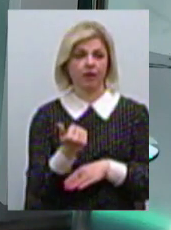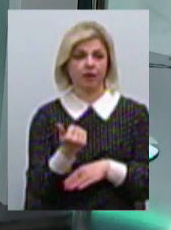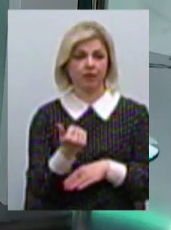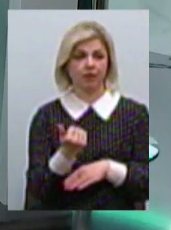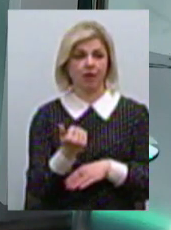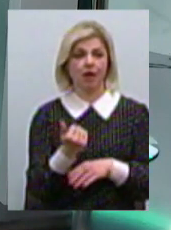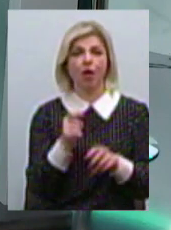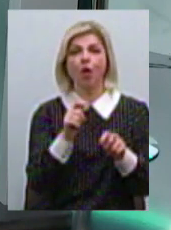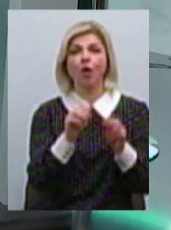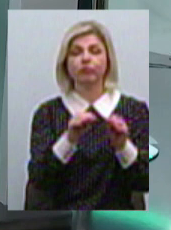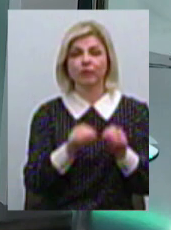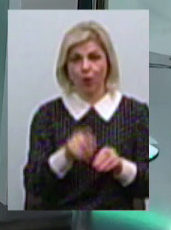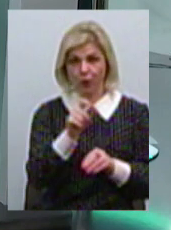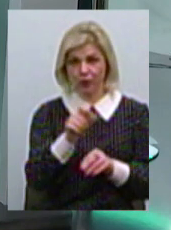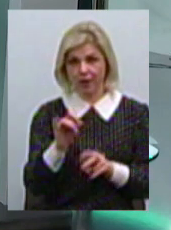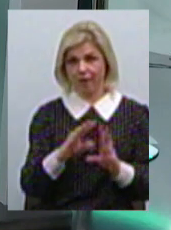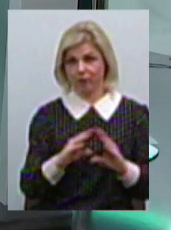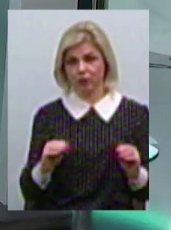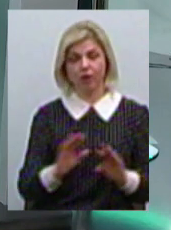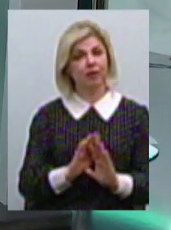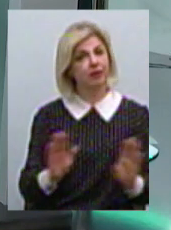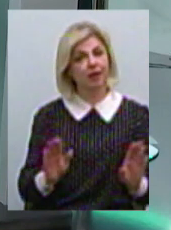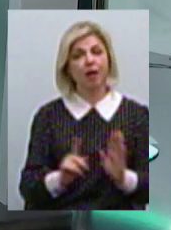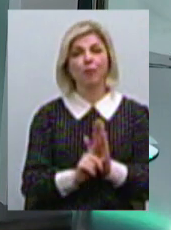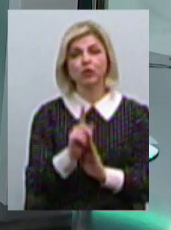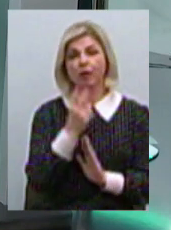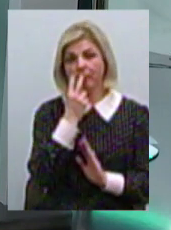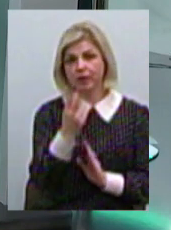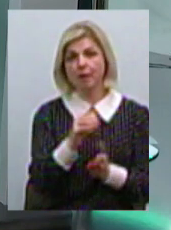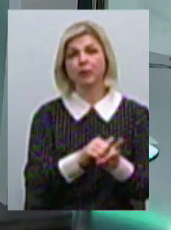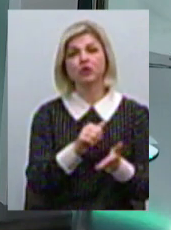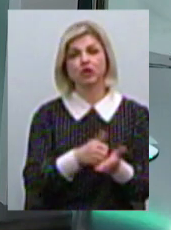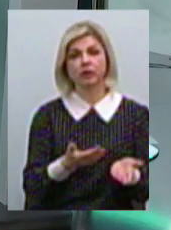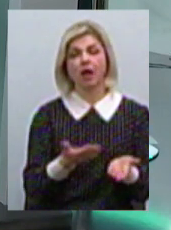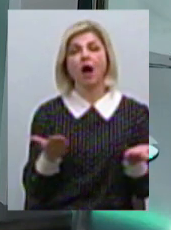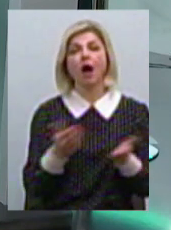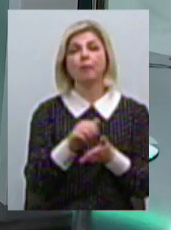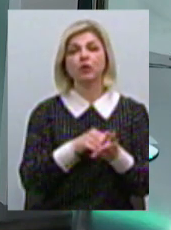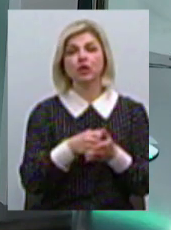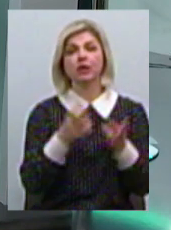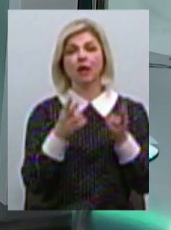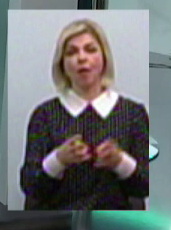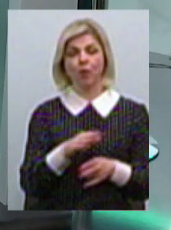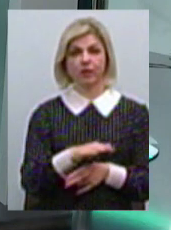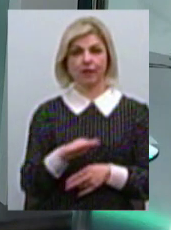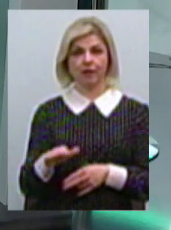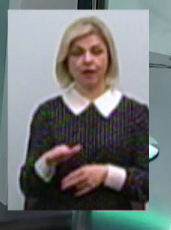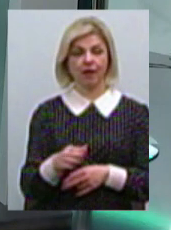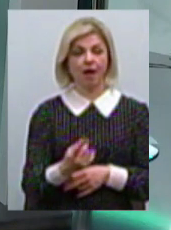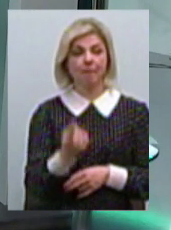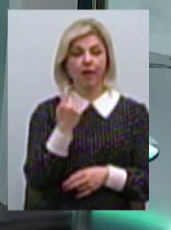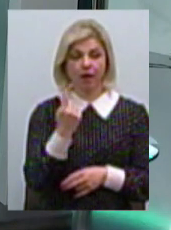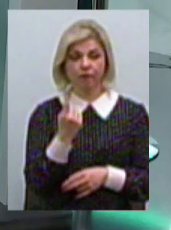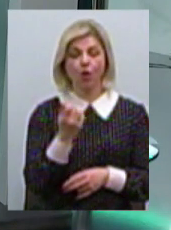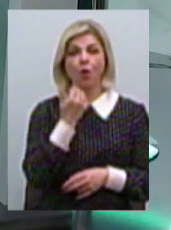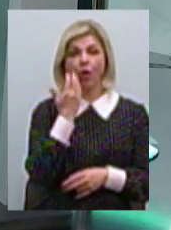ми закінчимо. Ні, ми починаємо дивитися причини. Яка причина травмування дітей? В першу чергу, це коли